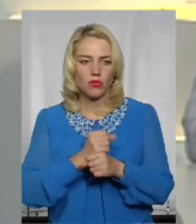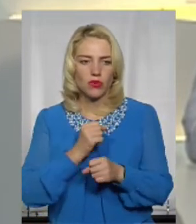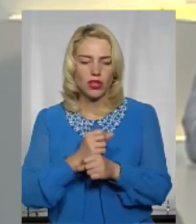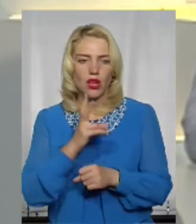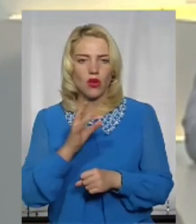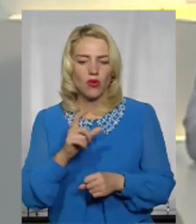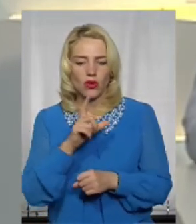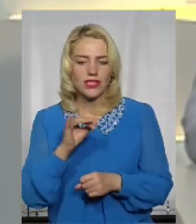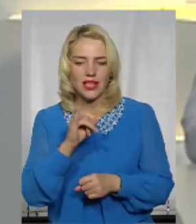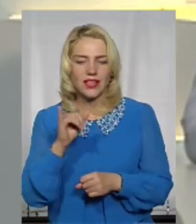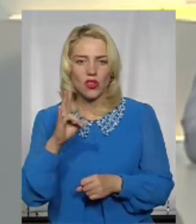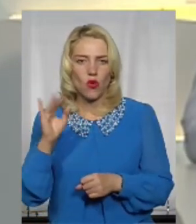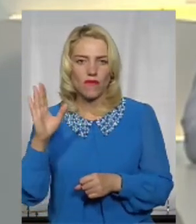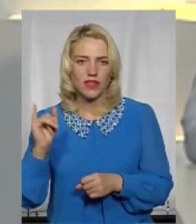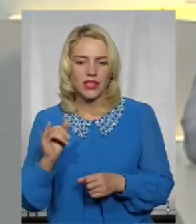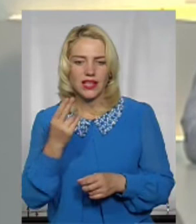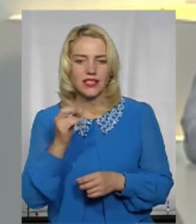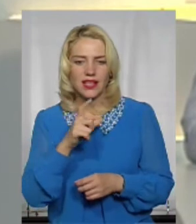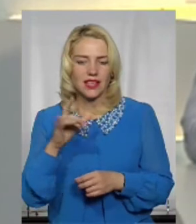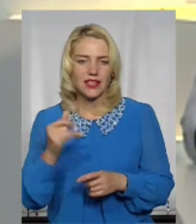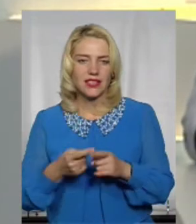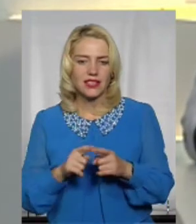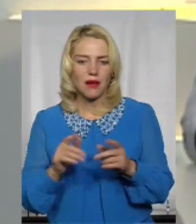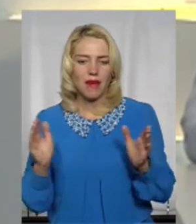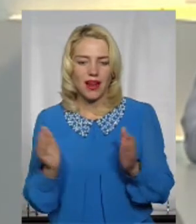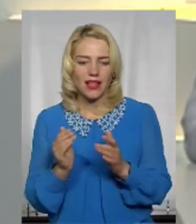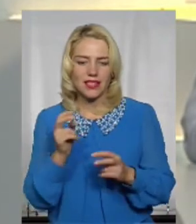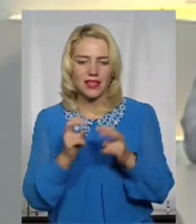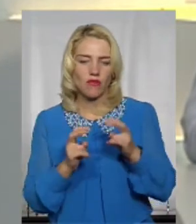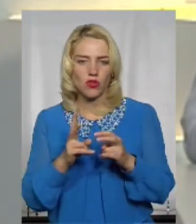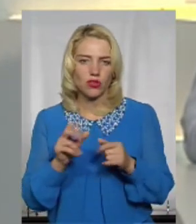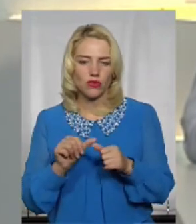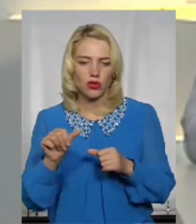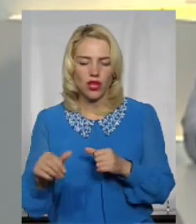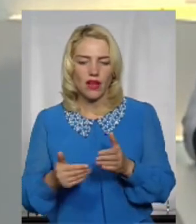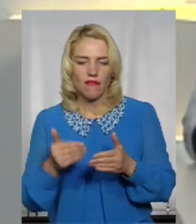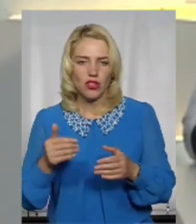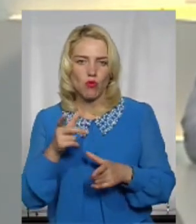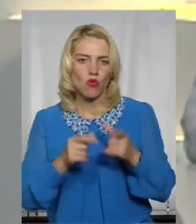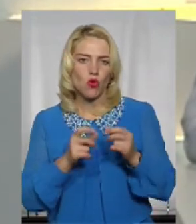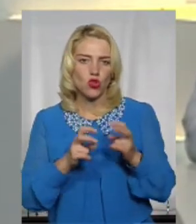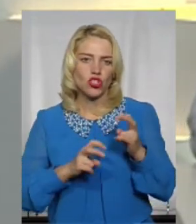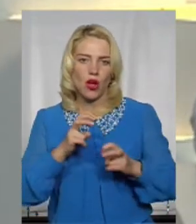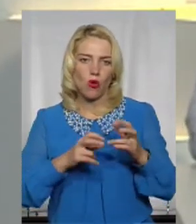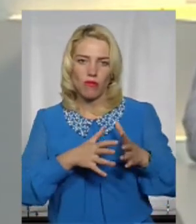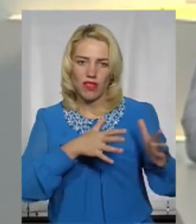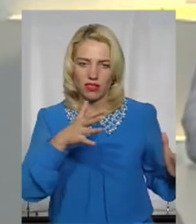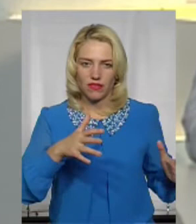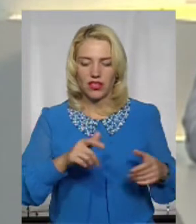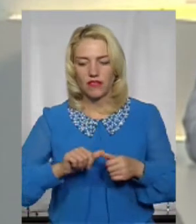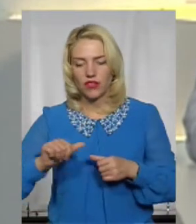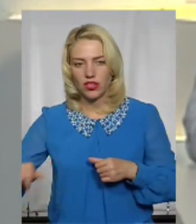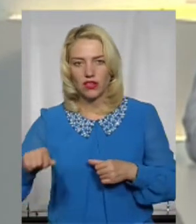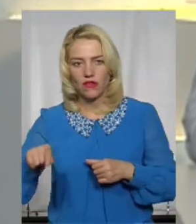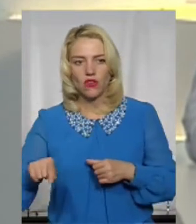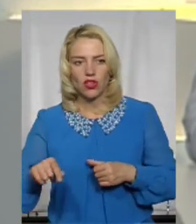цехів. Оці малі заводи, які від'єднувалися від великих молочних комбінатів, заводів і так далі. І вони